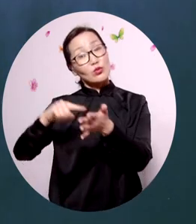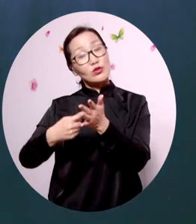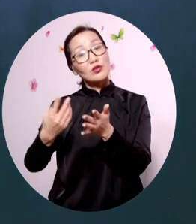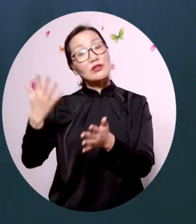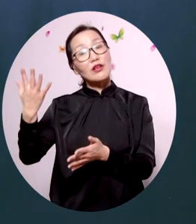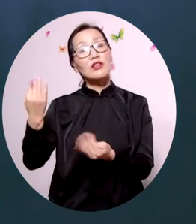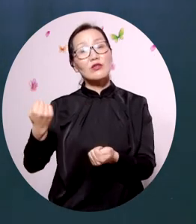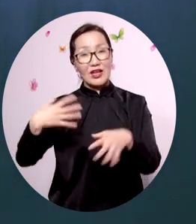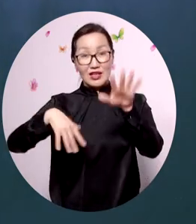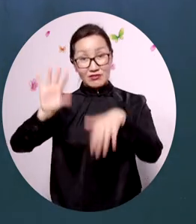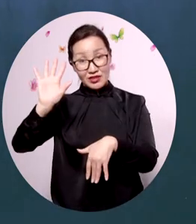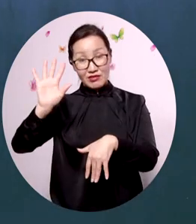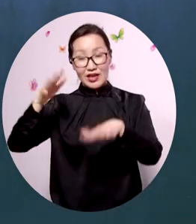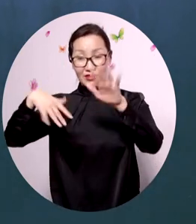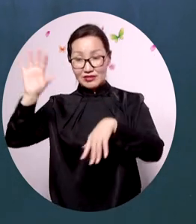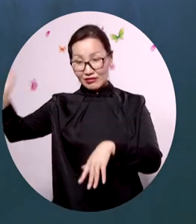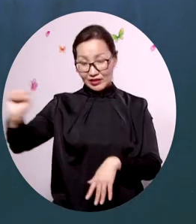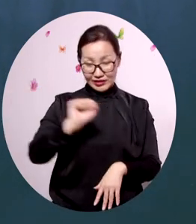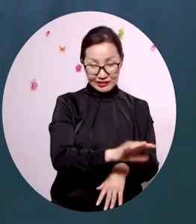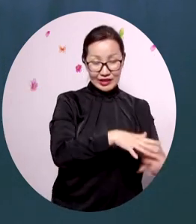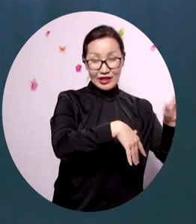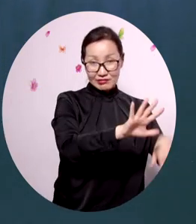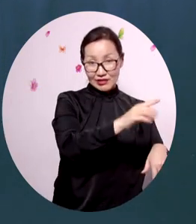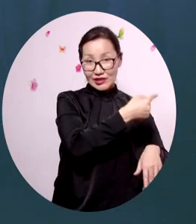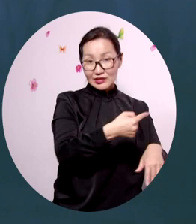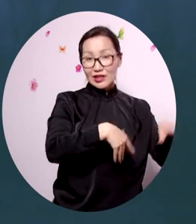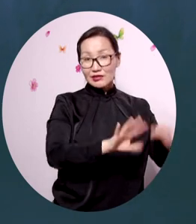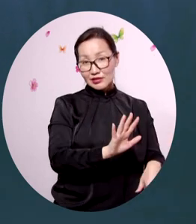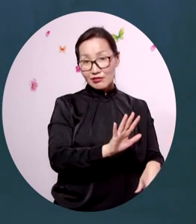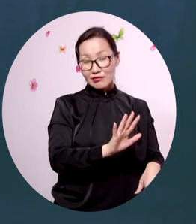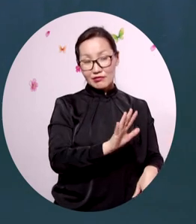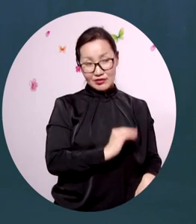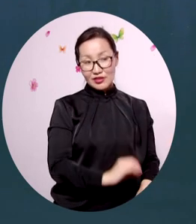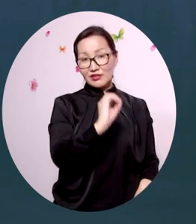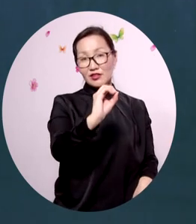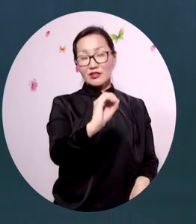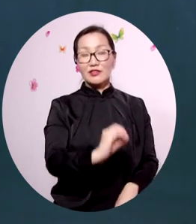3 5-ийн 15. 15-аас 15-ыг асаад